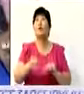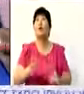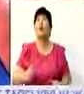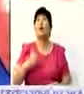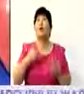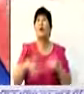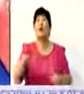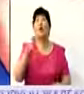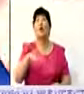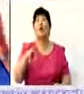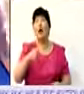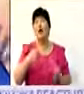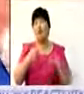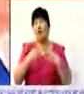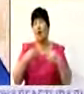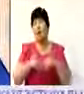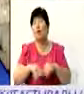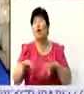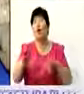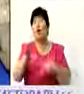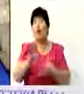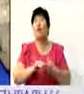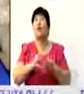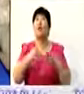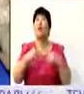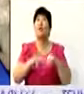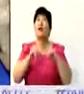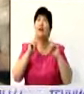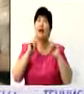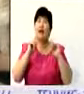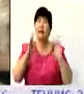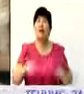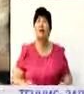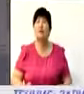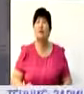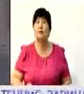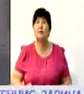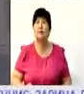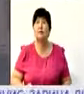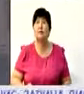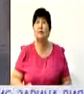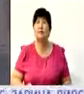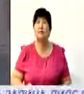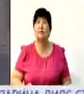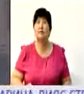мақтанышы Досмахановтар әулеті өнегелі отбасы атанды. Әділбек Жаханов, Иса Шәріпов, Қанат Махамбетов, Қызылорда телеарнасы.